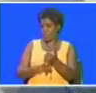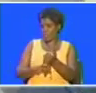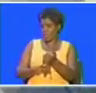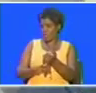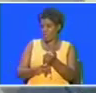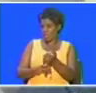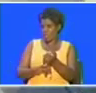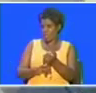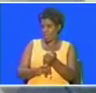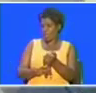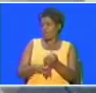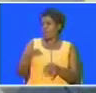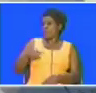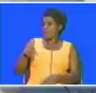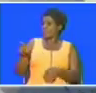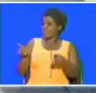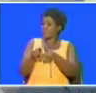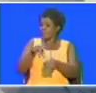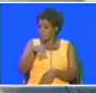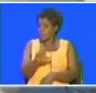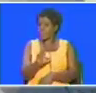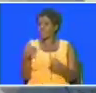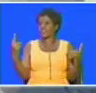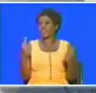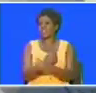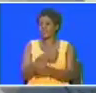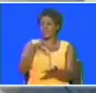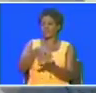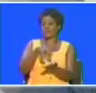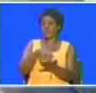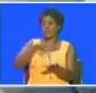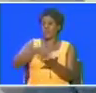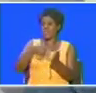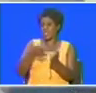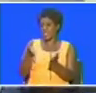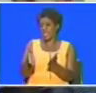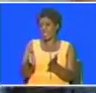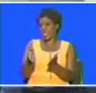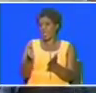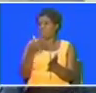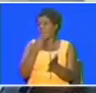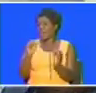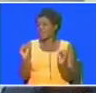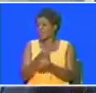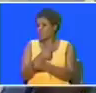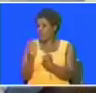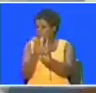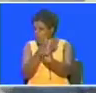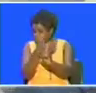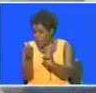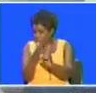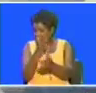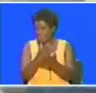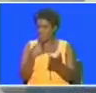kutongoza house girl." Yule mwanamke ni mwanamke kama wewe. Tofauti ni status. Haimaanishi akiwa house girl mwanaume haizi kuvutiwa na yeye. Kwa sababu kuna